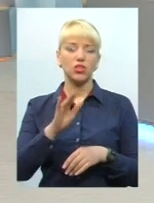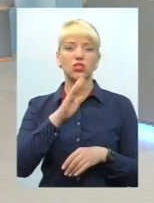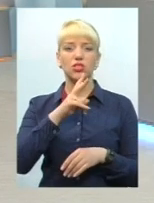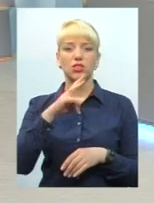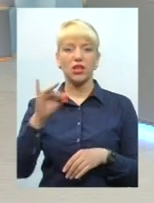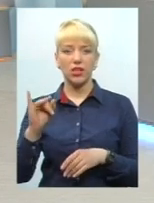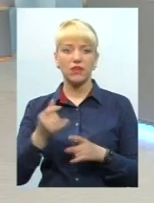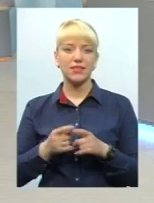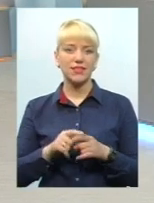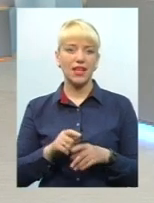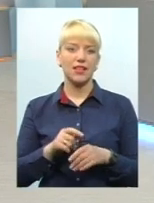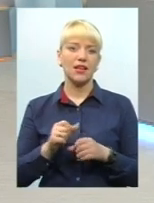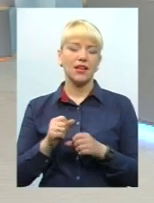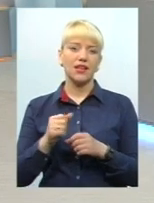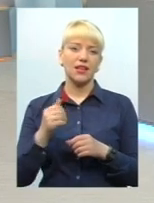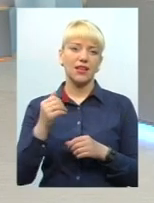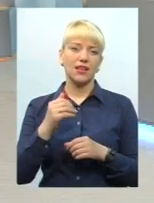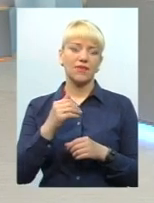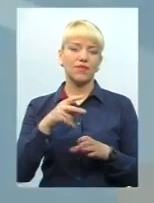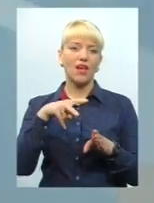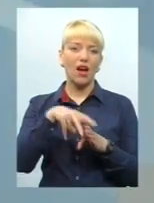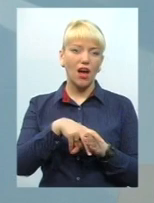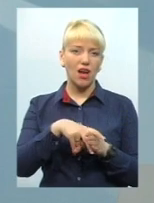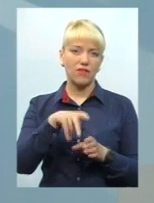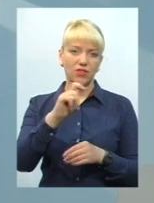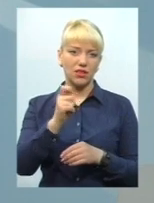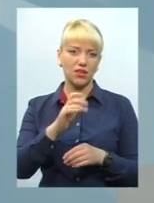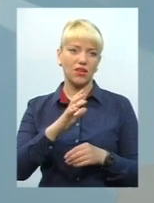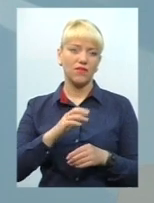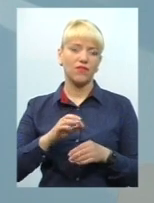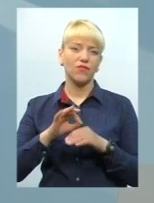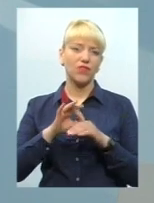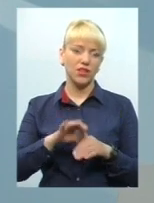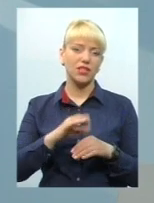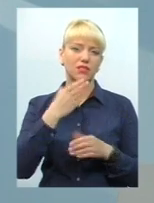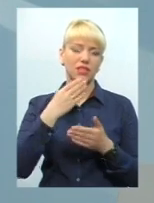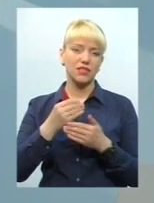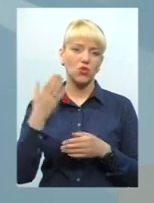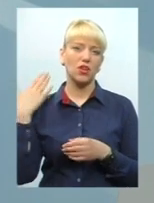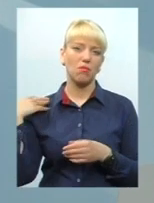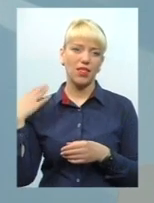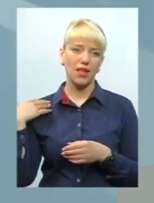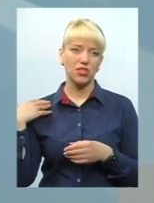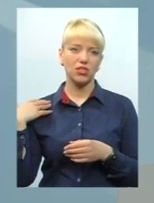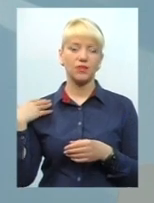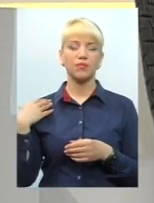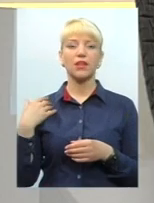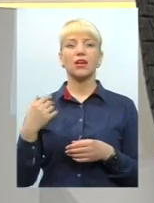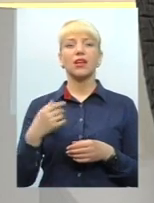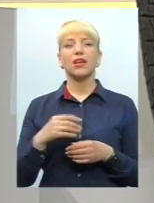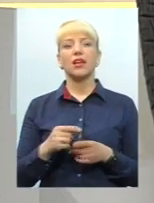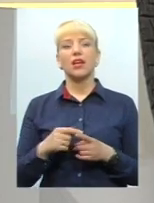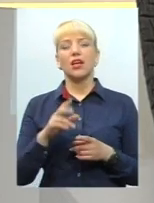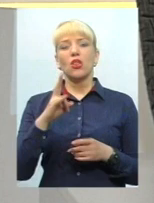тягар війни винесли на своїх плечах з честю, хоча, звичайно, говориться, як завжди, про жінок, тому що вони скромніші,